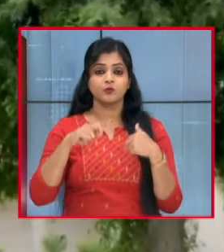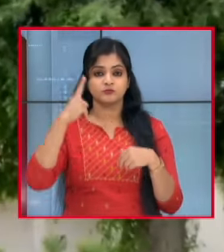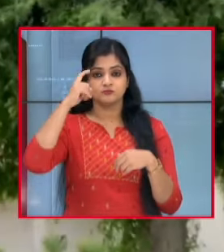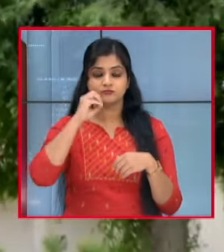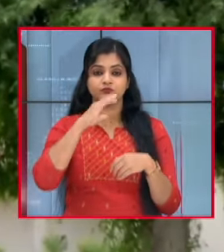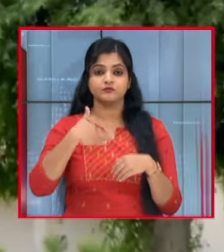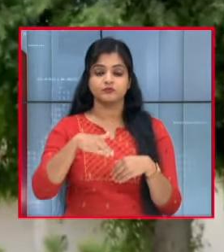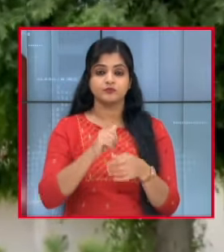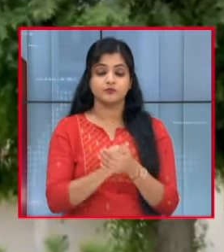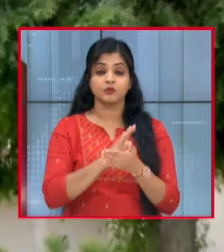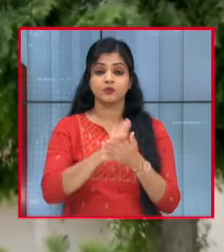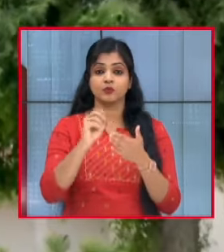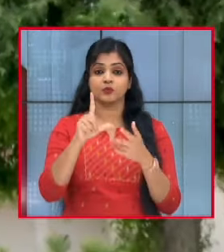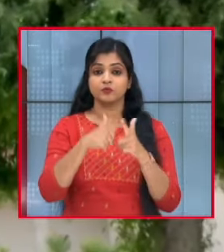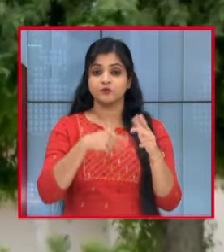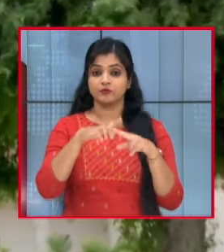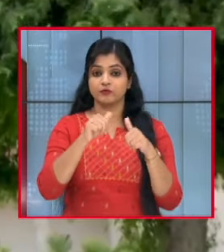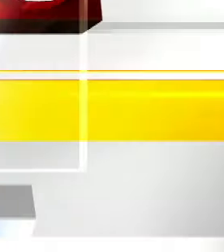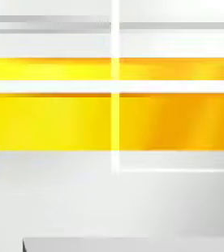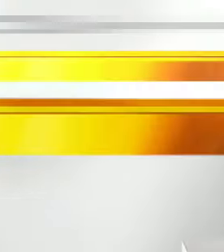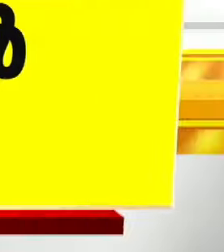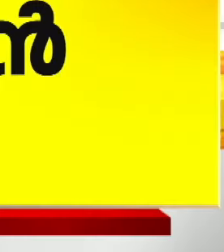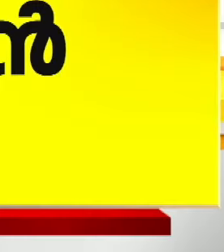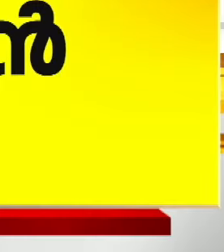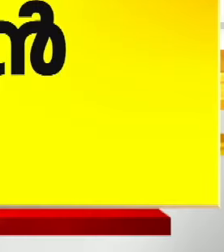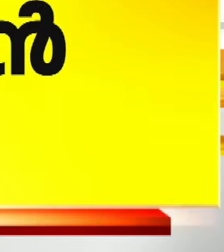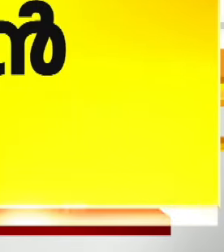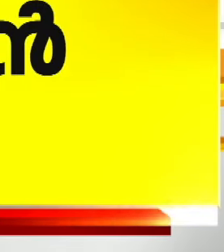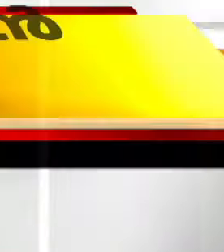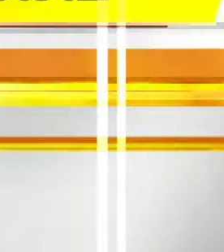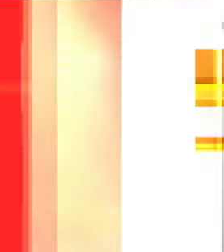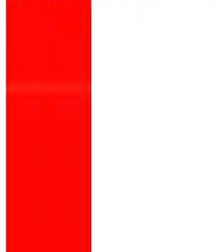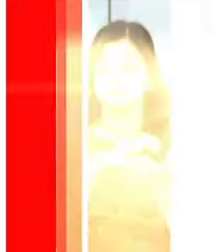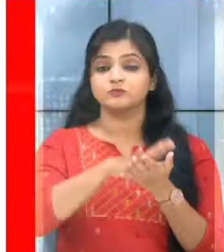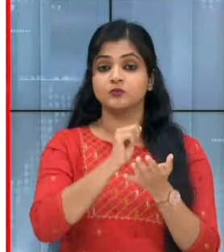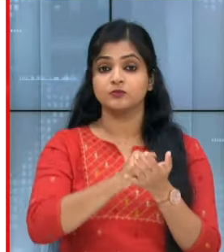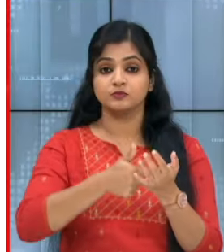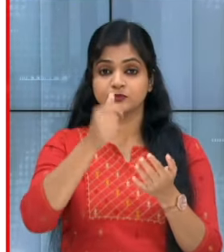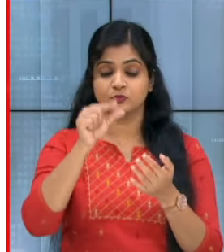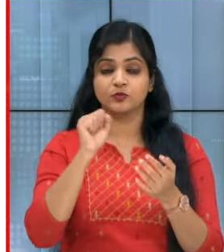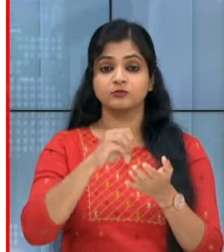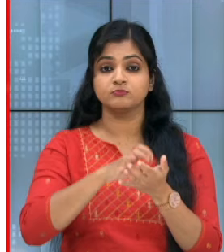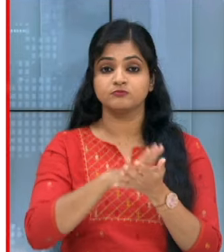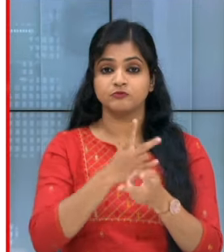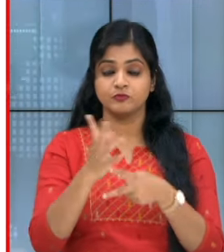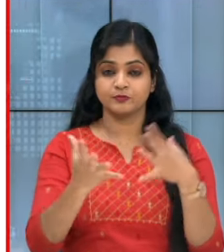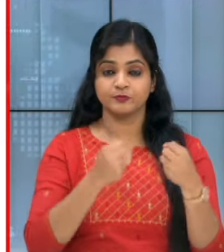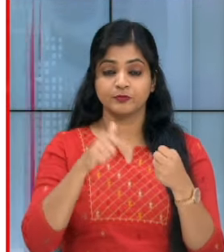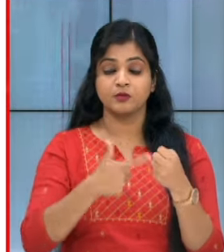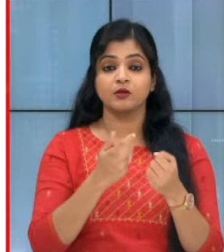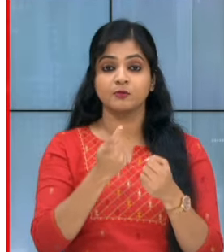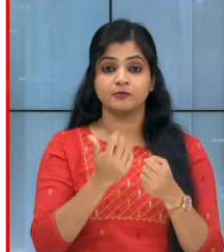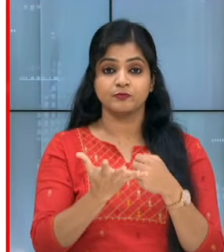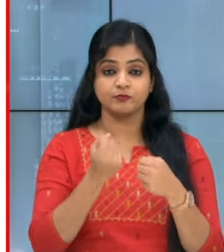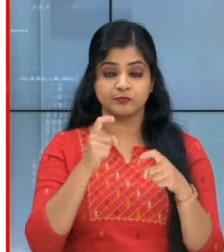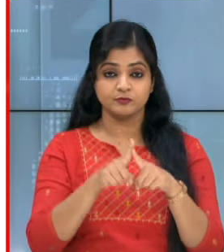തീരുമാനിക്കും. ഹോളി ഫെയ്ത്തിന്റെ വസ്തുവകകൾ ജപ്തി ചെയ്യാനും ആവശ്യമായിട്ടുള്ള തുക അതിൽ നിന്ന് ലഭിക്കുന്ന വിധത്തിലുള്ള